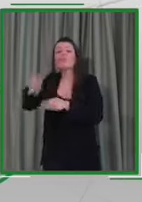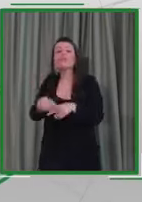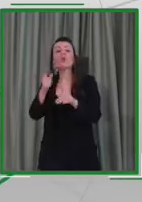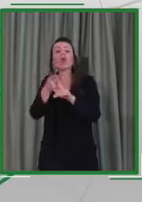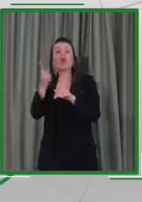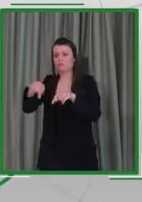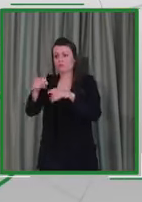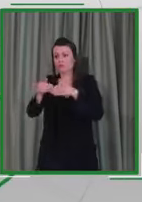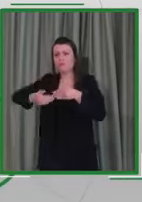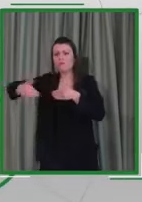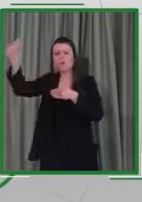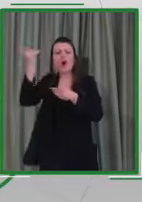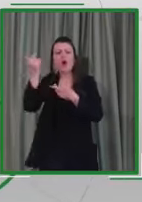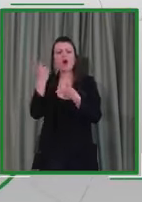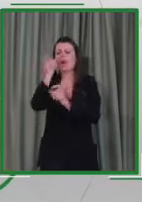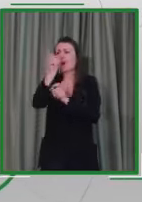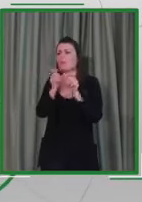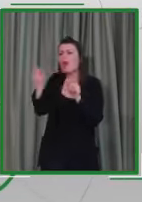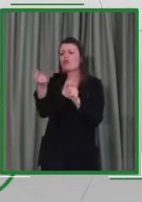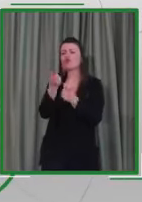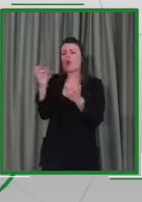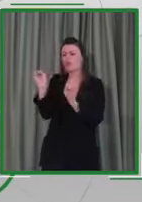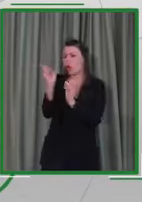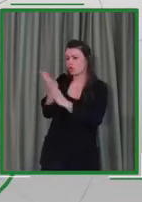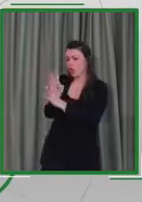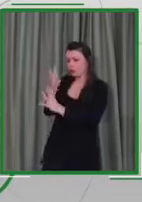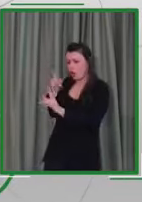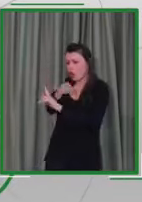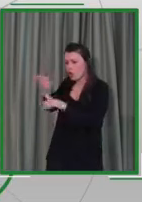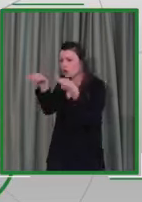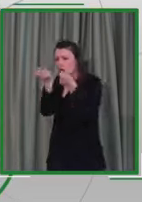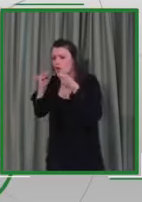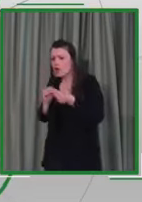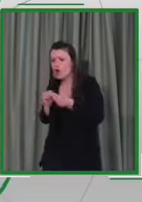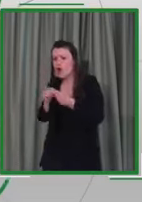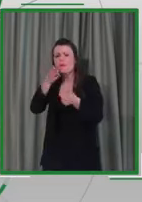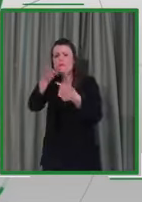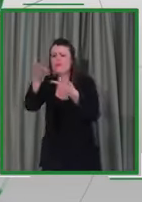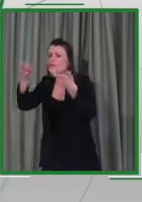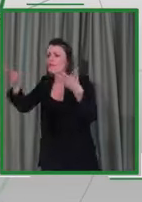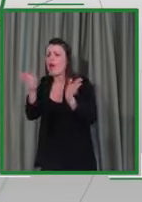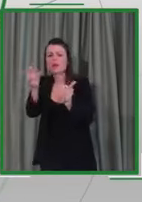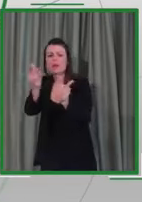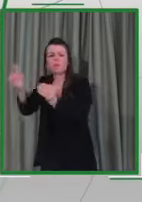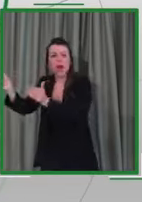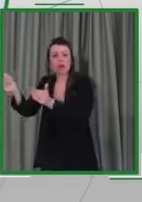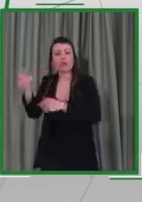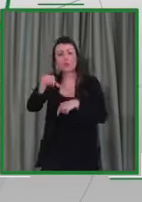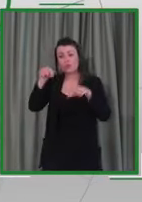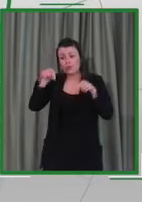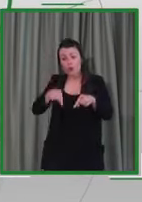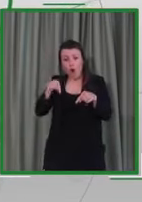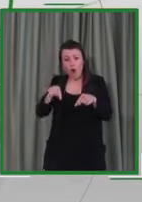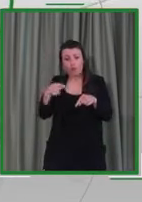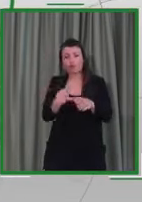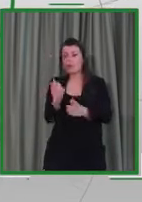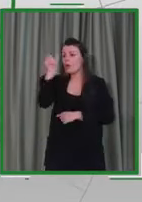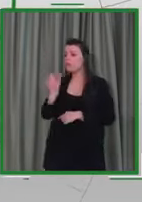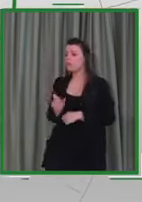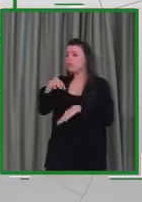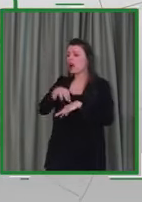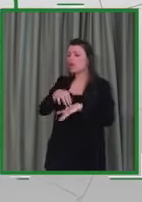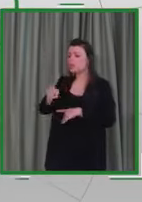ai reparti perché è chiaro che da oggi ogni potenziale paziente che arriva anche con una gamba rotta con un